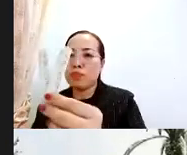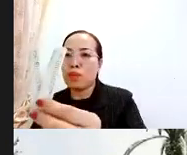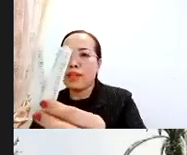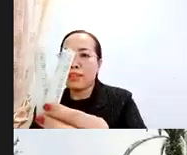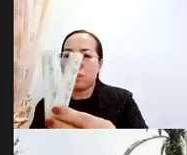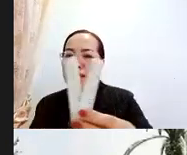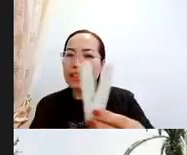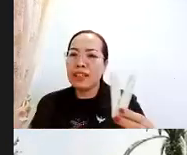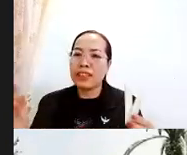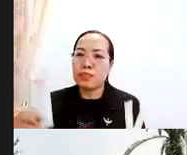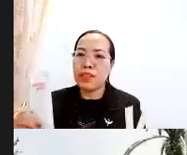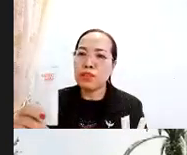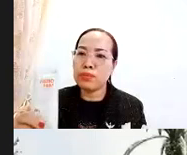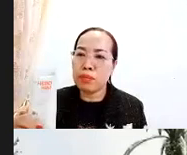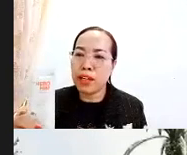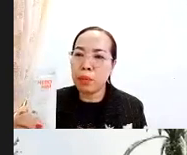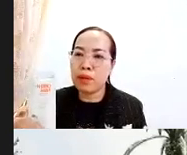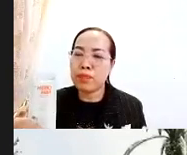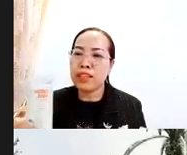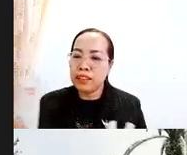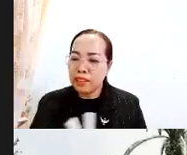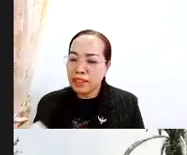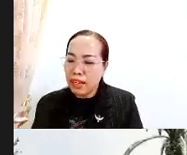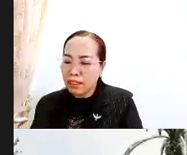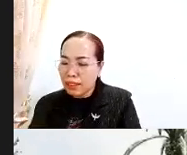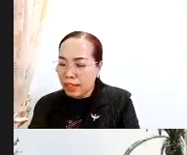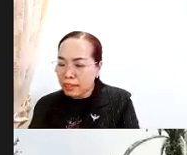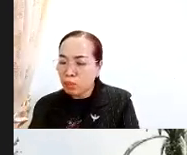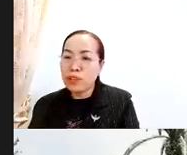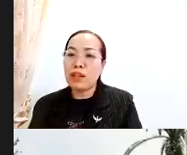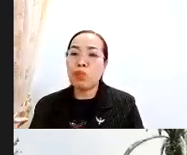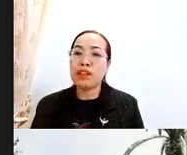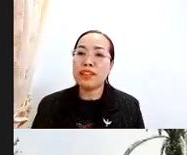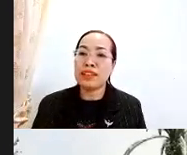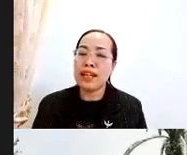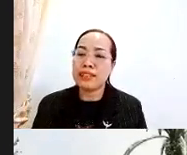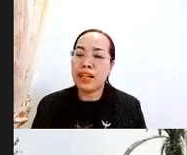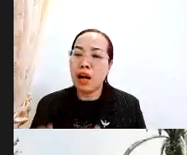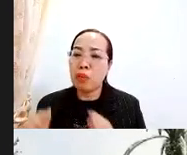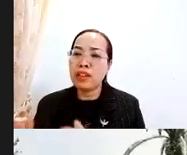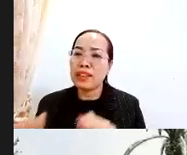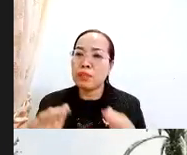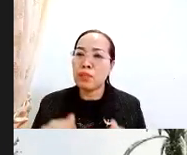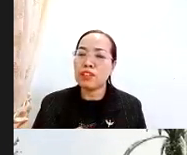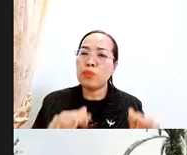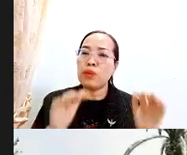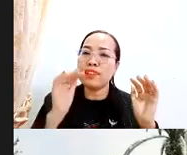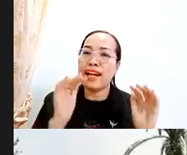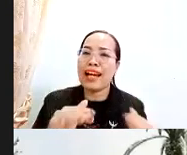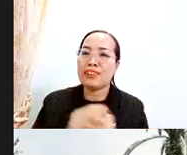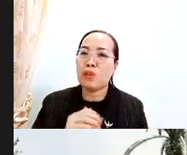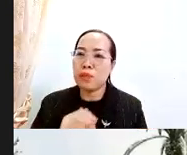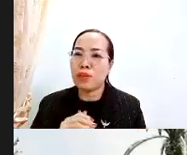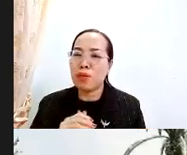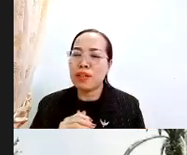lại mấy probiotic tích pi chạy lại với nhóm nhóm hềm hềm tiệt cha đã xa ai nhóm viên là vụt nên nặng đáy cha à vụt nặng đáy bác nhóm nó cứ